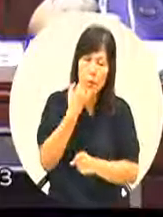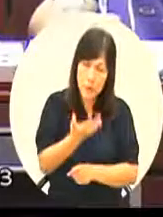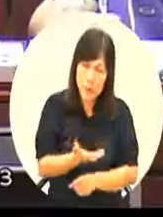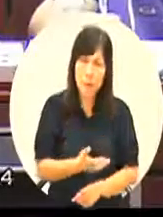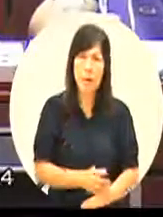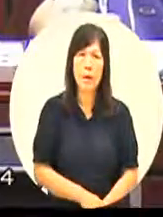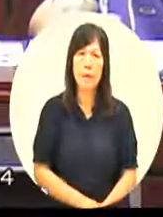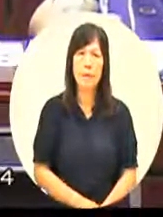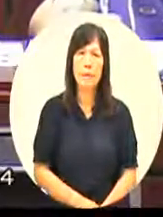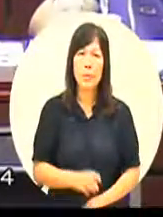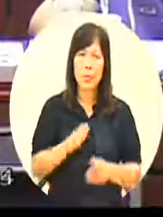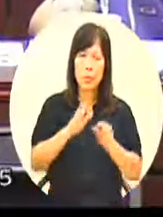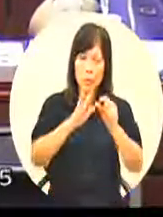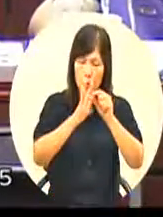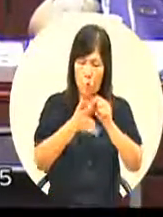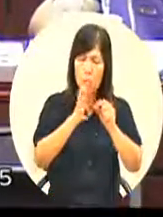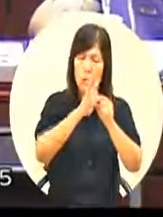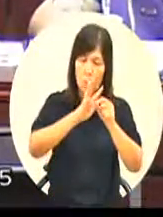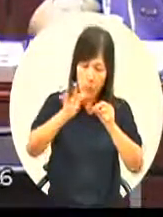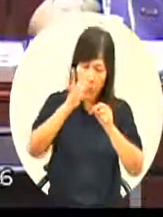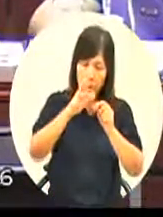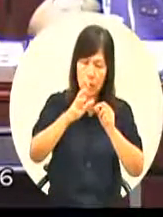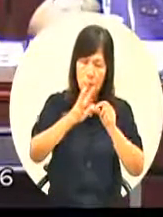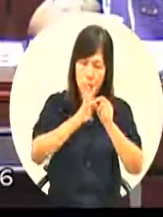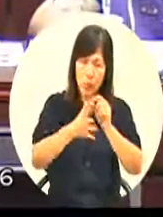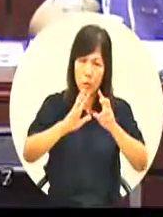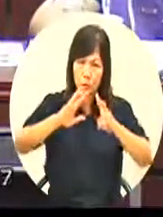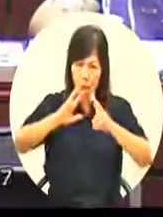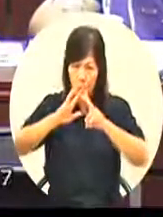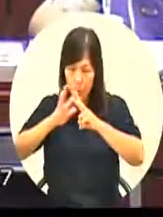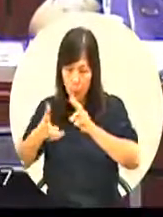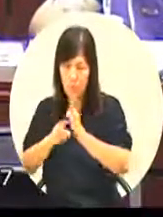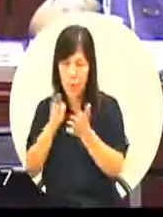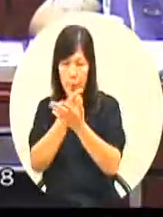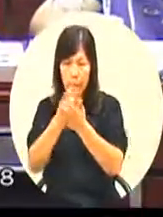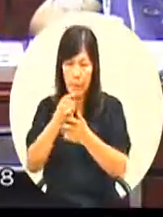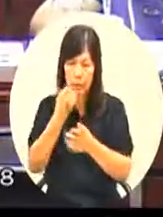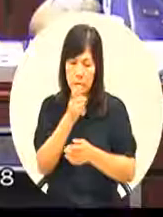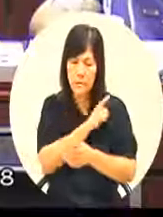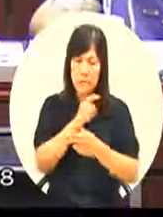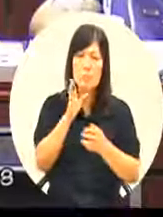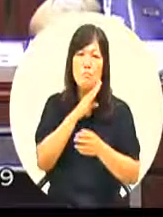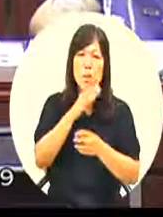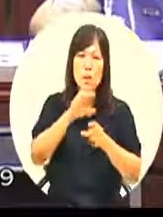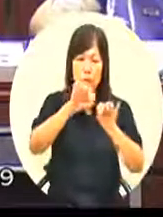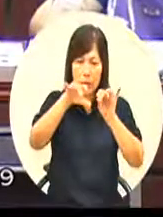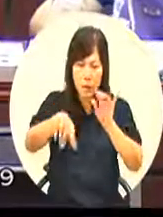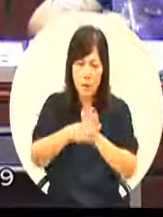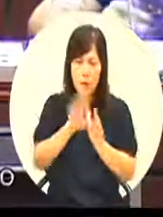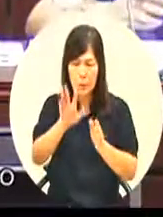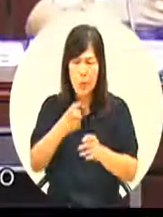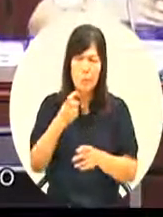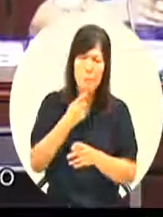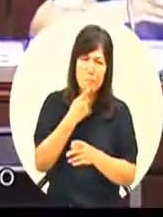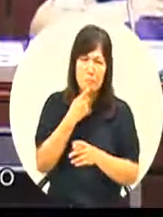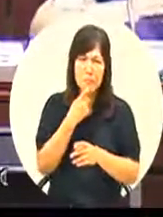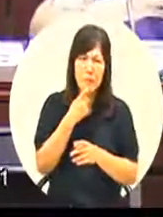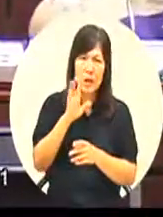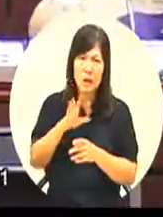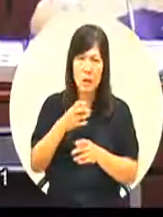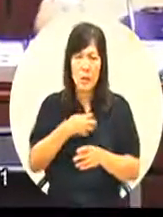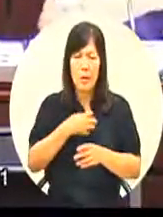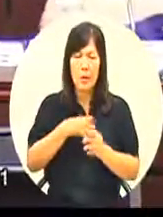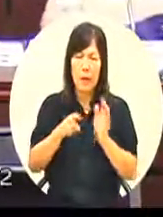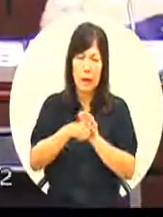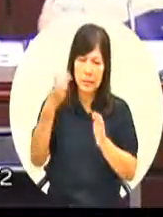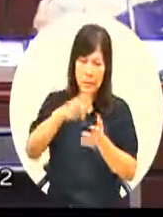所有的这个国中国小其实都在做清查它的闲置空间了，但除掉了一些有这个安全疑虑或者没有这个使用执